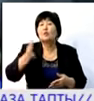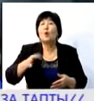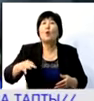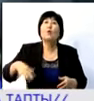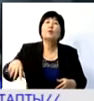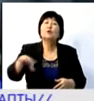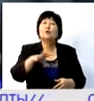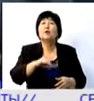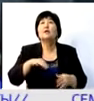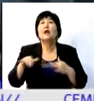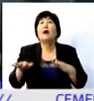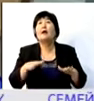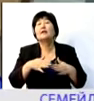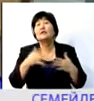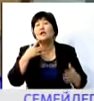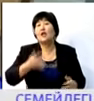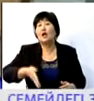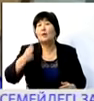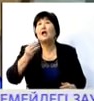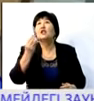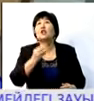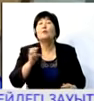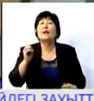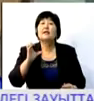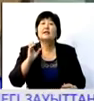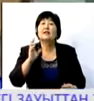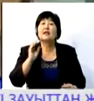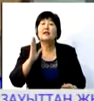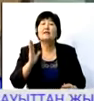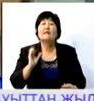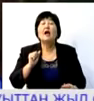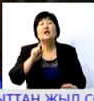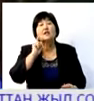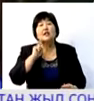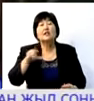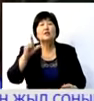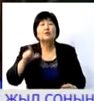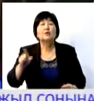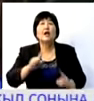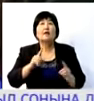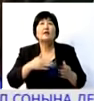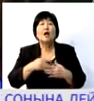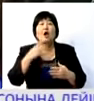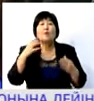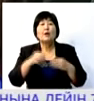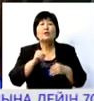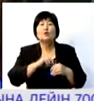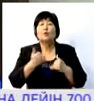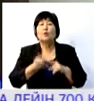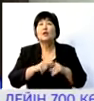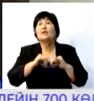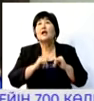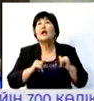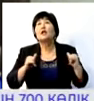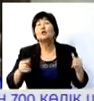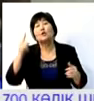көлемінде атқарылған ауқымды шараларды баяндаған Шәрбану Ескеева жас буынның белсенділігіне ерекше тоқталды. Партия жұмысын одан әрі жетілдіру